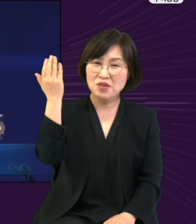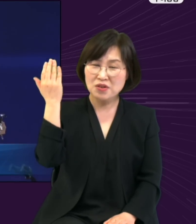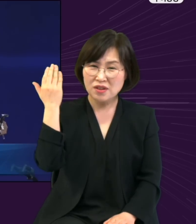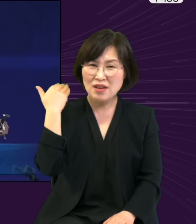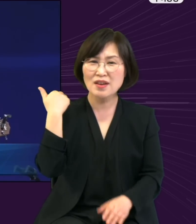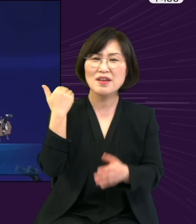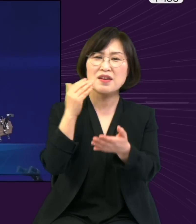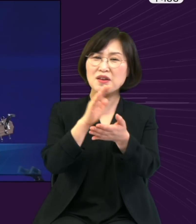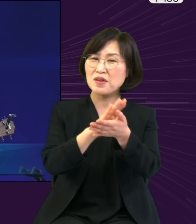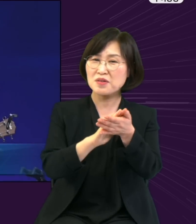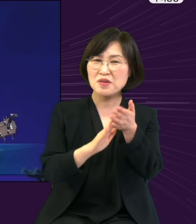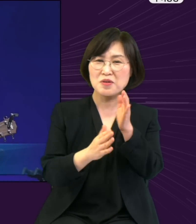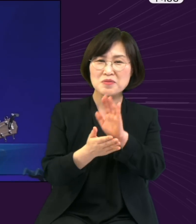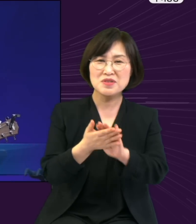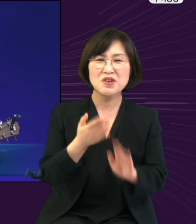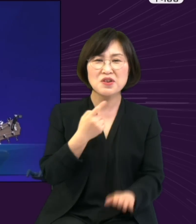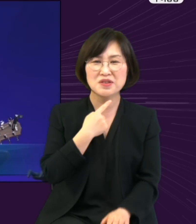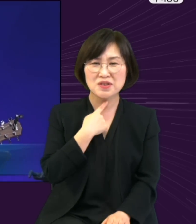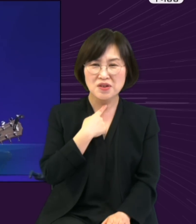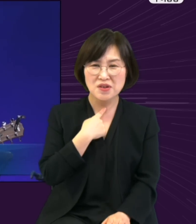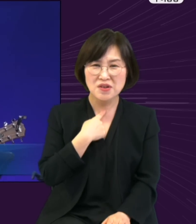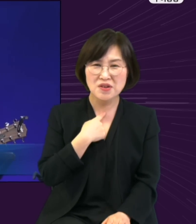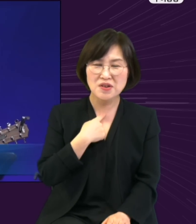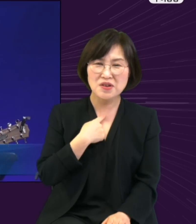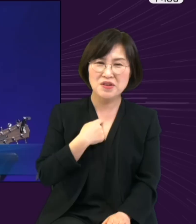이전에 없었던